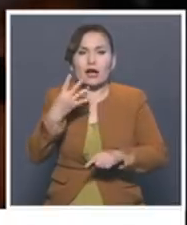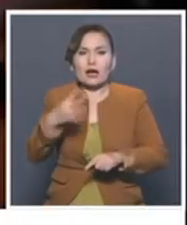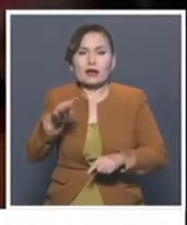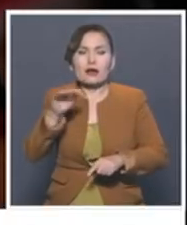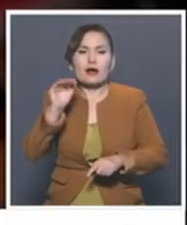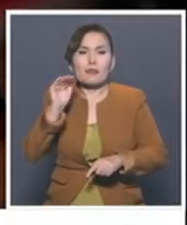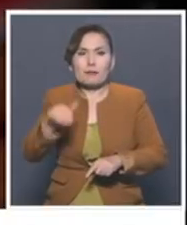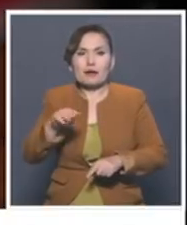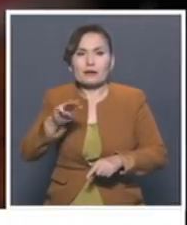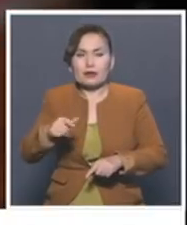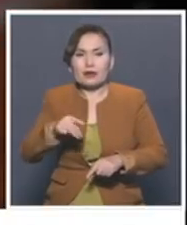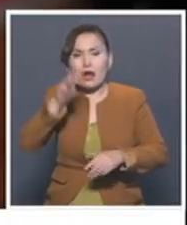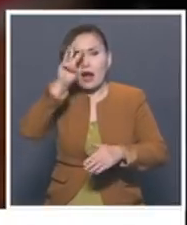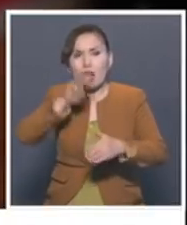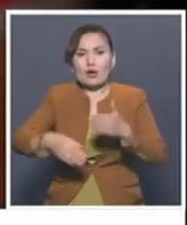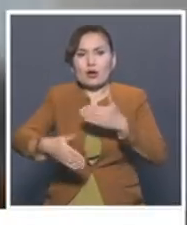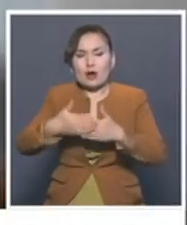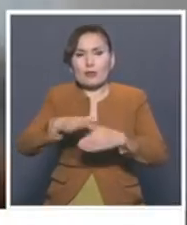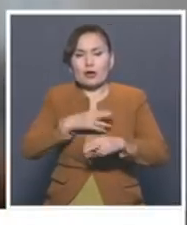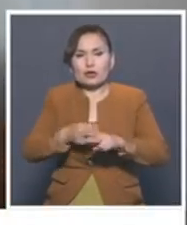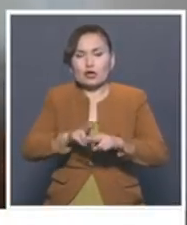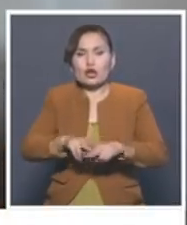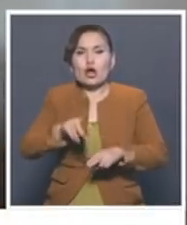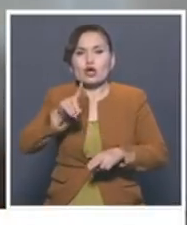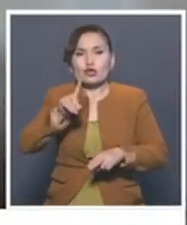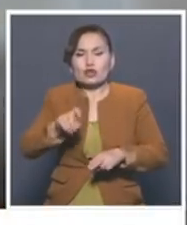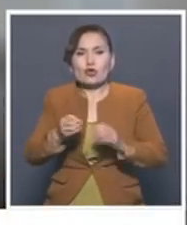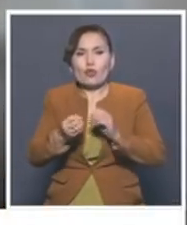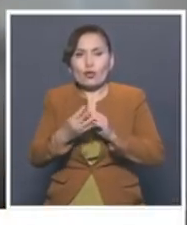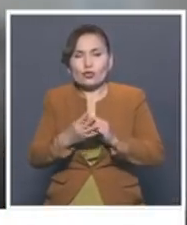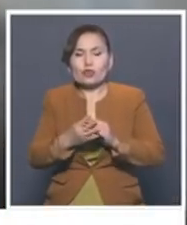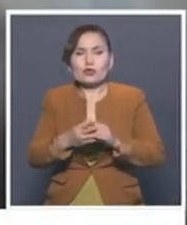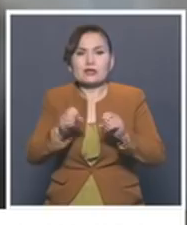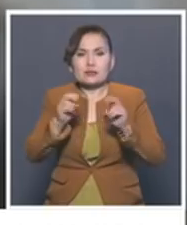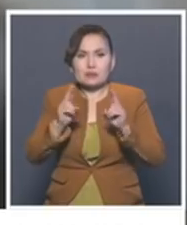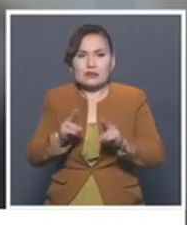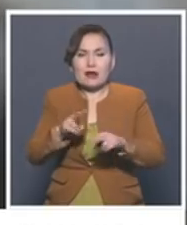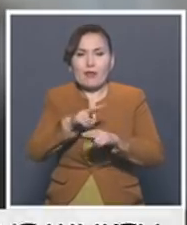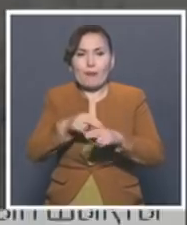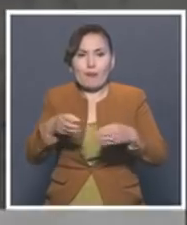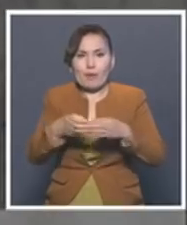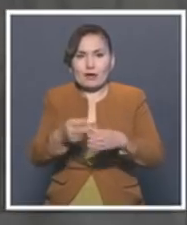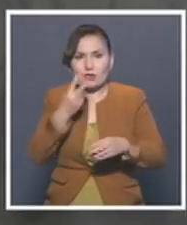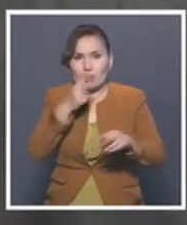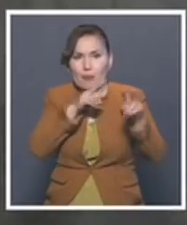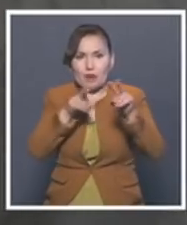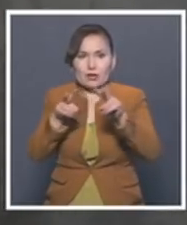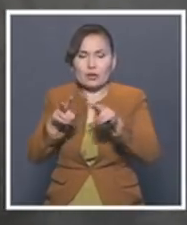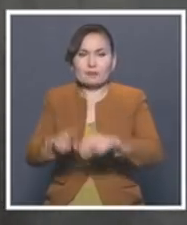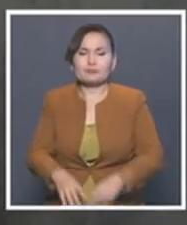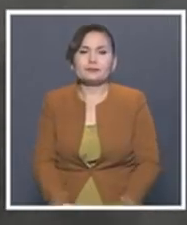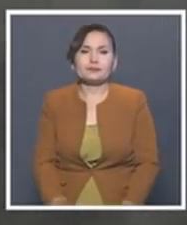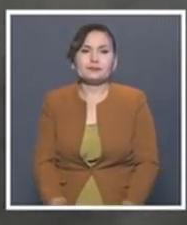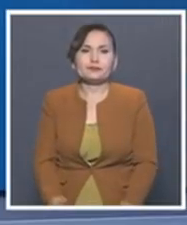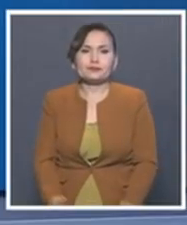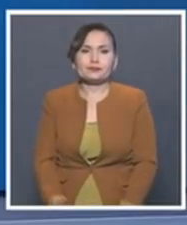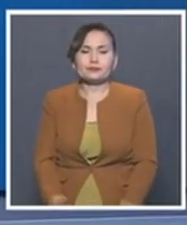айыппұл салынды. Жағдайды 114 мобильді топ бақылауда. Атыраудан Жандос Темірғали, Өнербек Жаңабай, ұлттық арна.